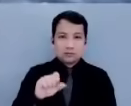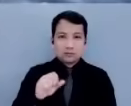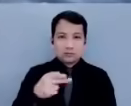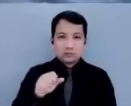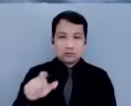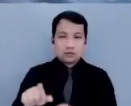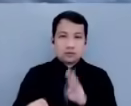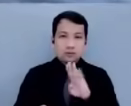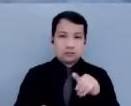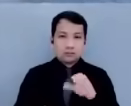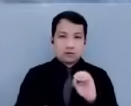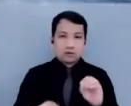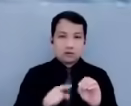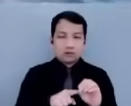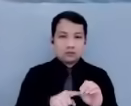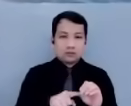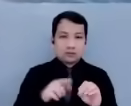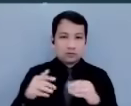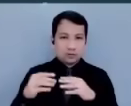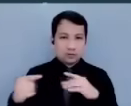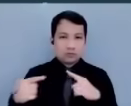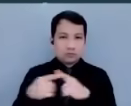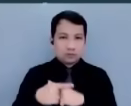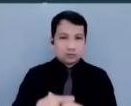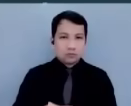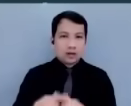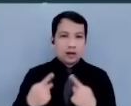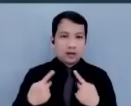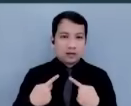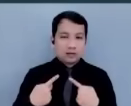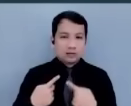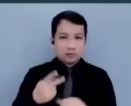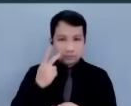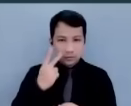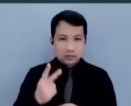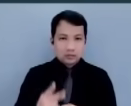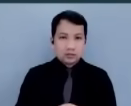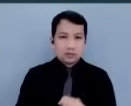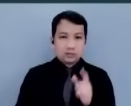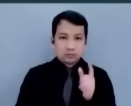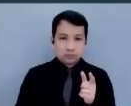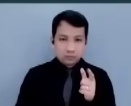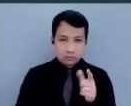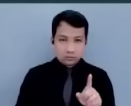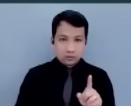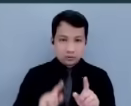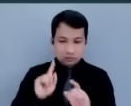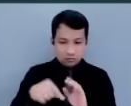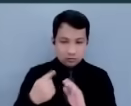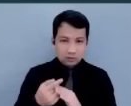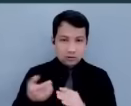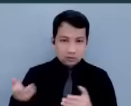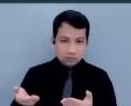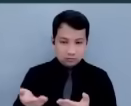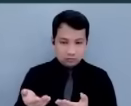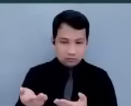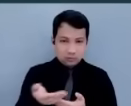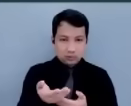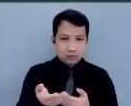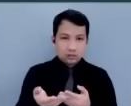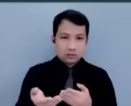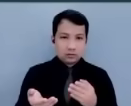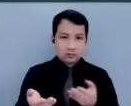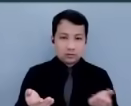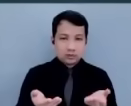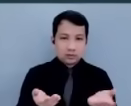de Masinloc, umiinit na rin muli ang tensyon. Mantakin mong 21 oras, hindi tinantana ng barko ng China ang